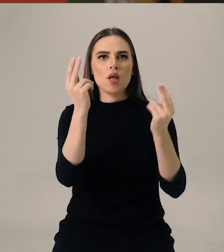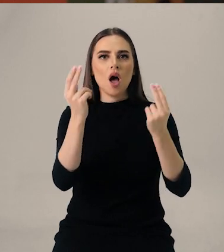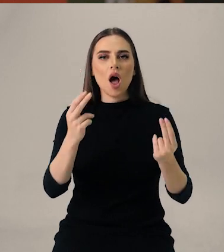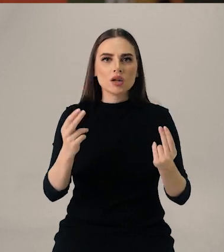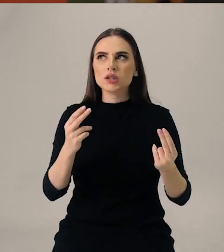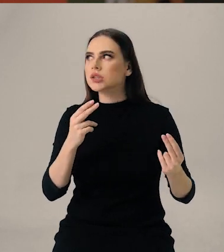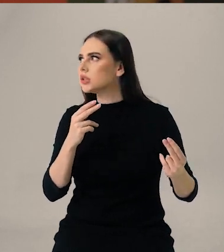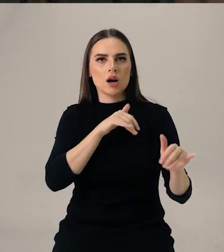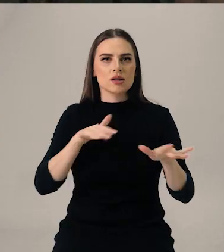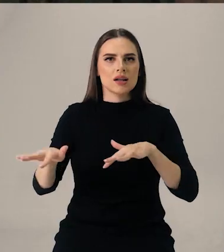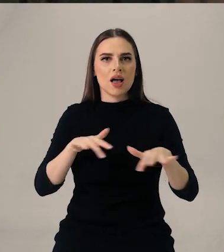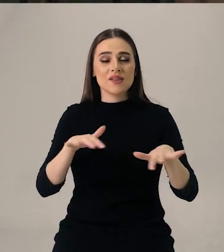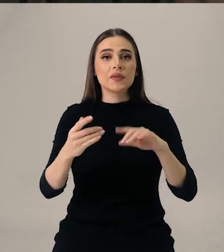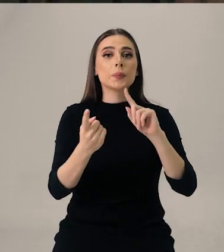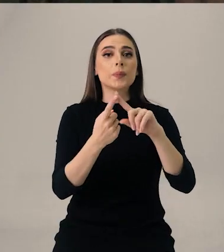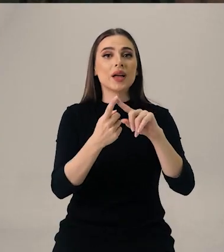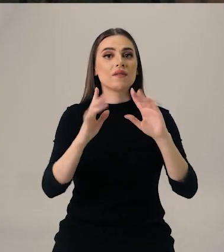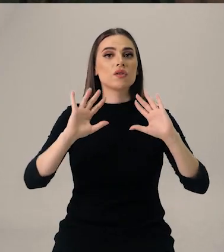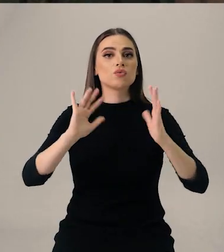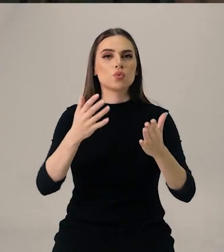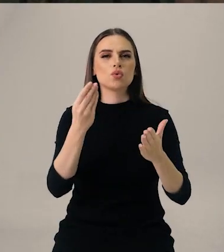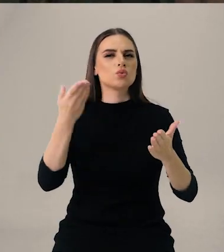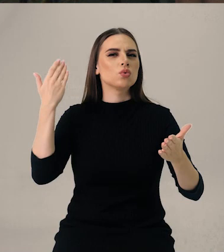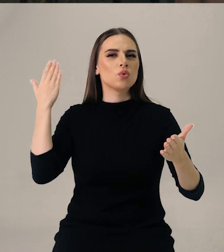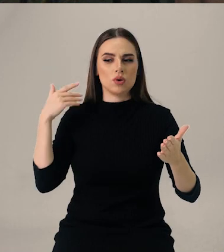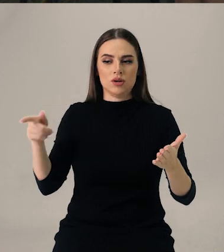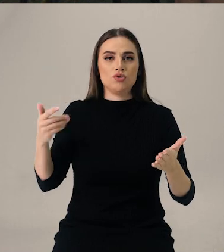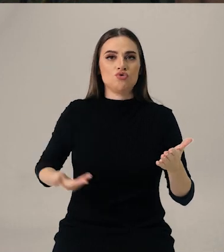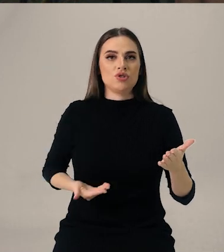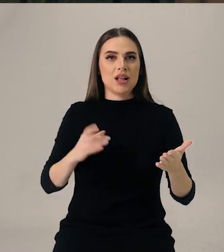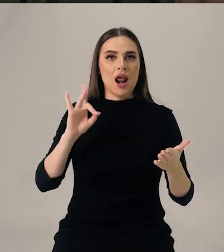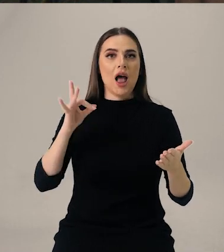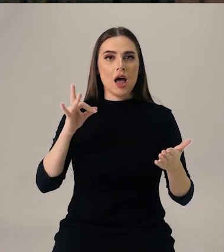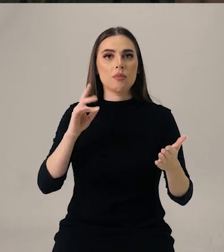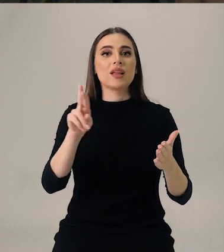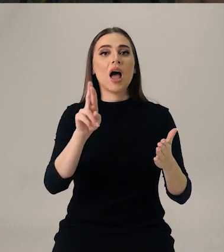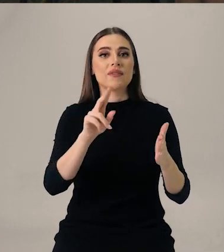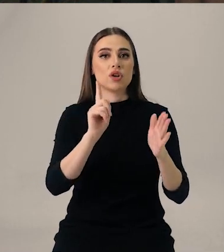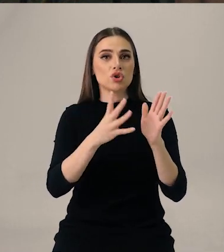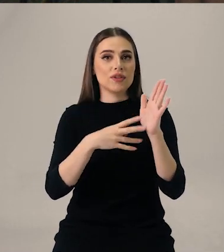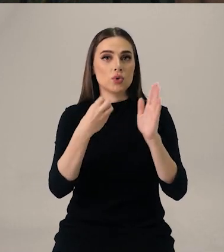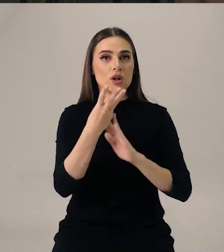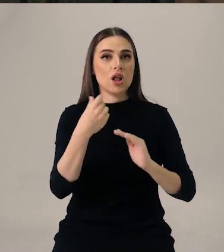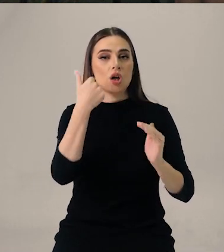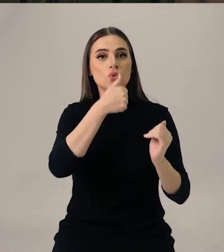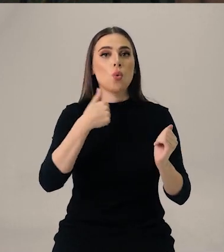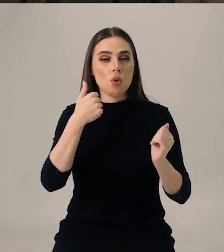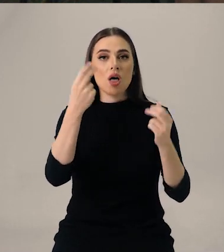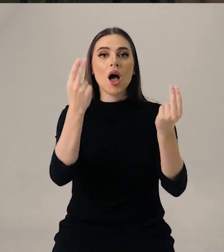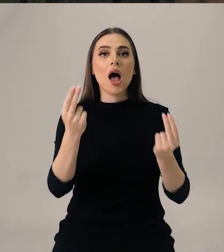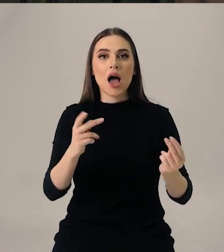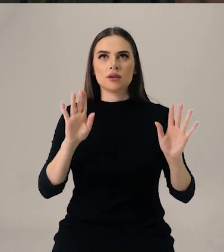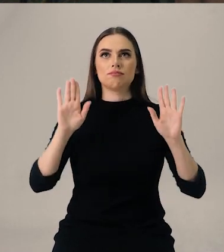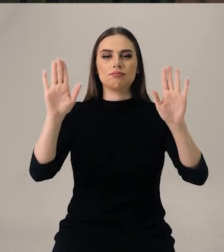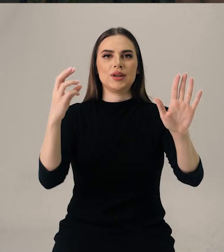перешли к действиям. Первый такой случай произошел еще при жизни Репина, в январе 1913 года. Тогда картина висела в